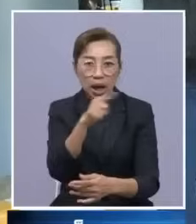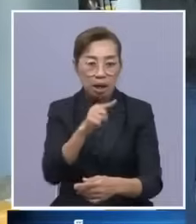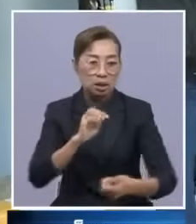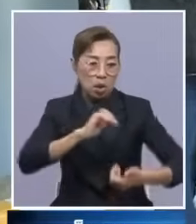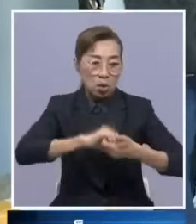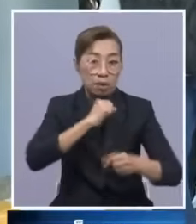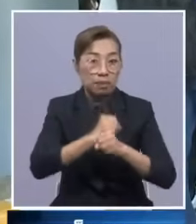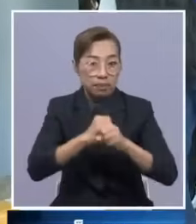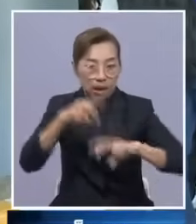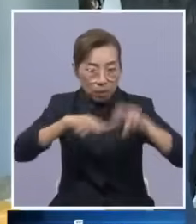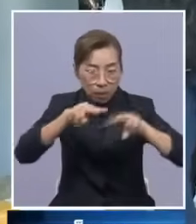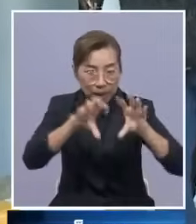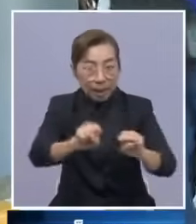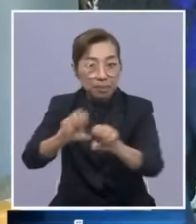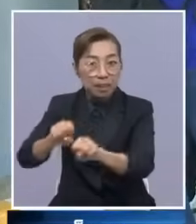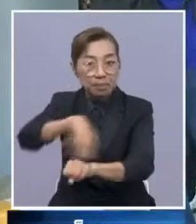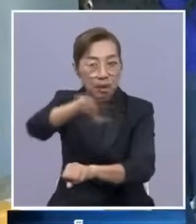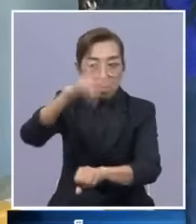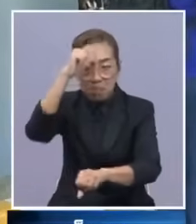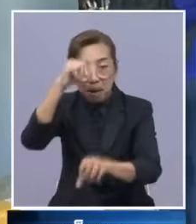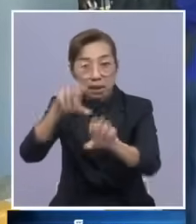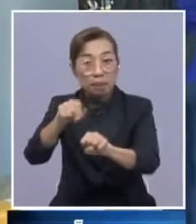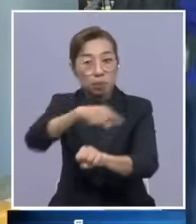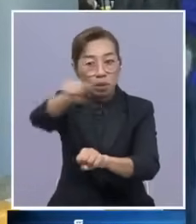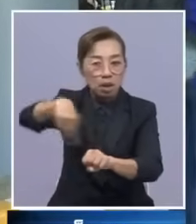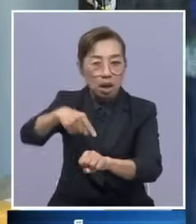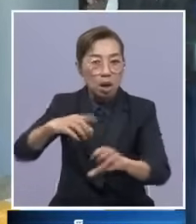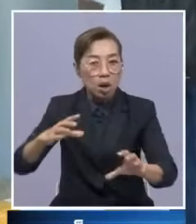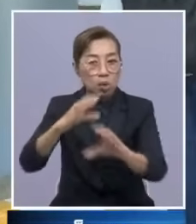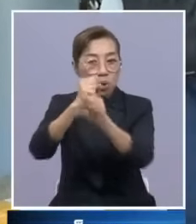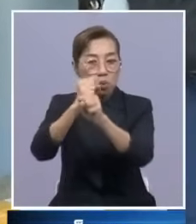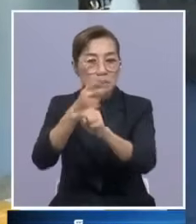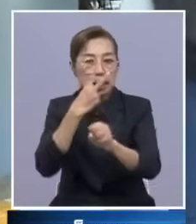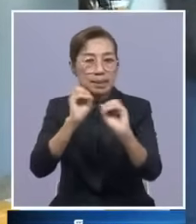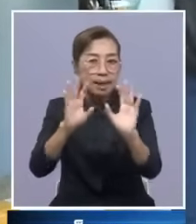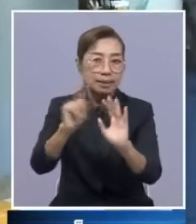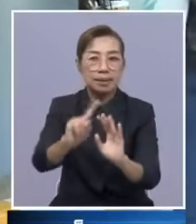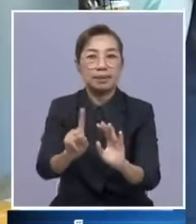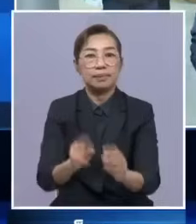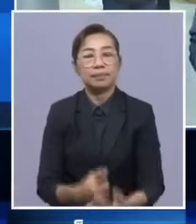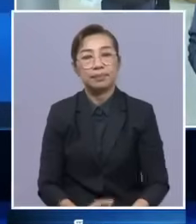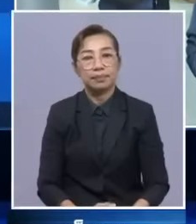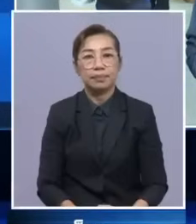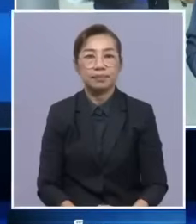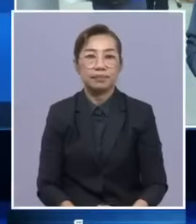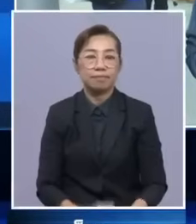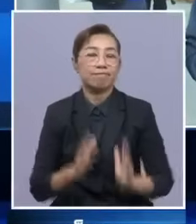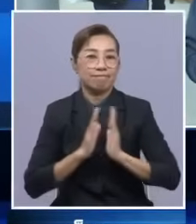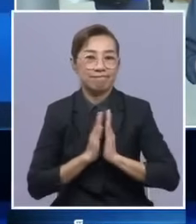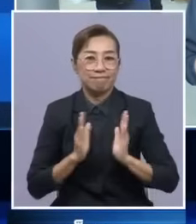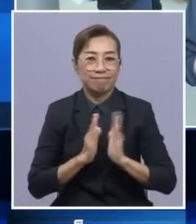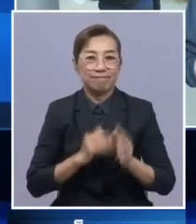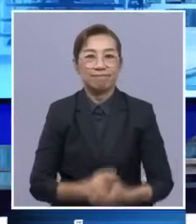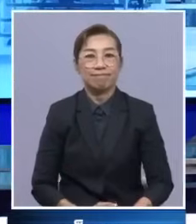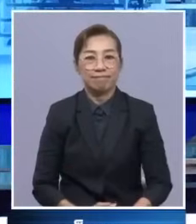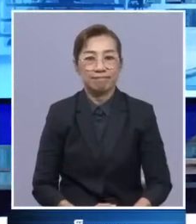การคิกออฟปราบปรามผู้อิทธิพลแล้วก็ยาเสพติดอีกครั้งนึงว่าผลนั้นจะได้เป็นรูปธรรมมากน้อยแค่ไหนคะ คุณนะครับคุณอโนไทย